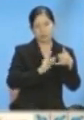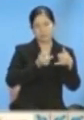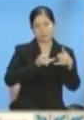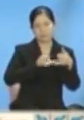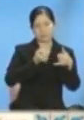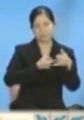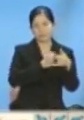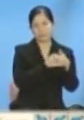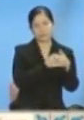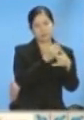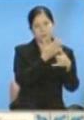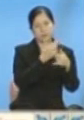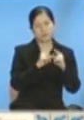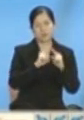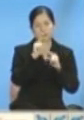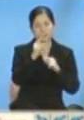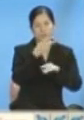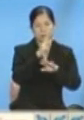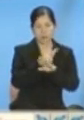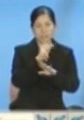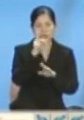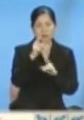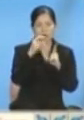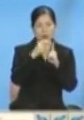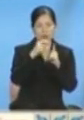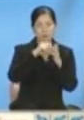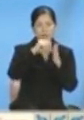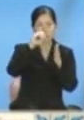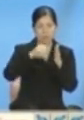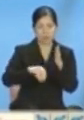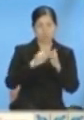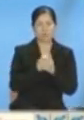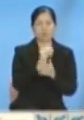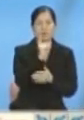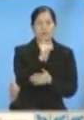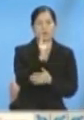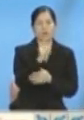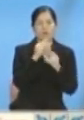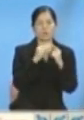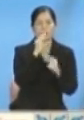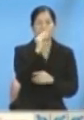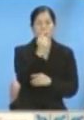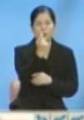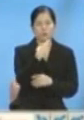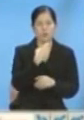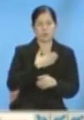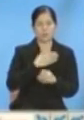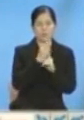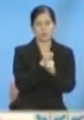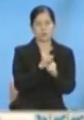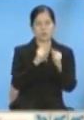กคือท่านประธานต้องถอนคำพูดว่าท่านประธานที่กล่าวหาว่าเสียดสีผมตามข้อบังคับข้อ